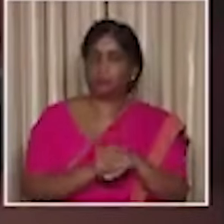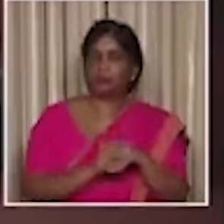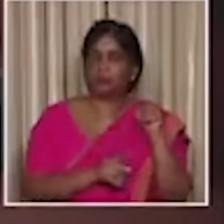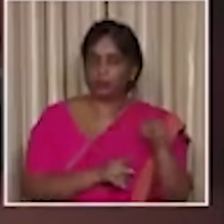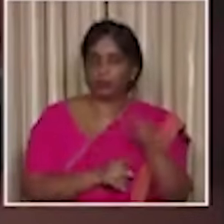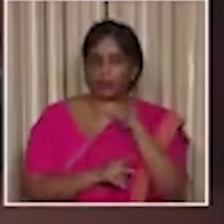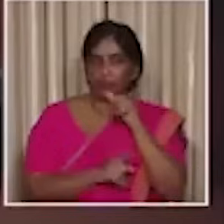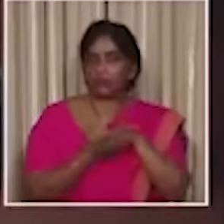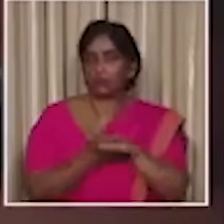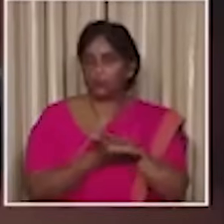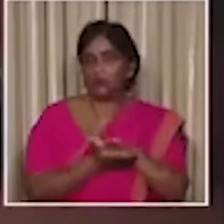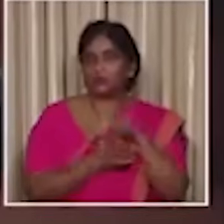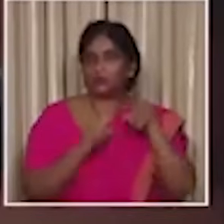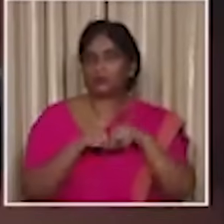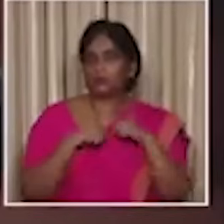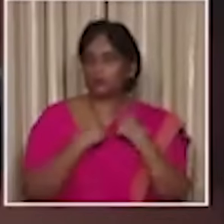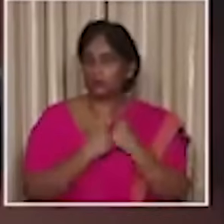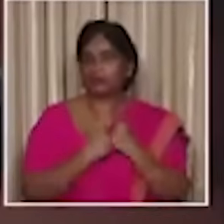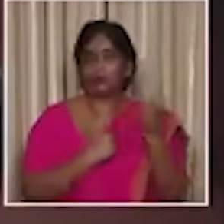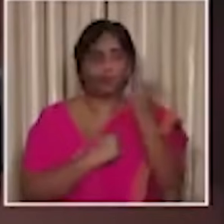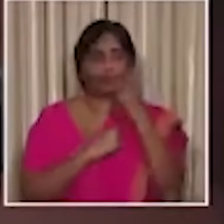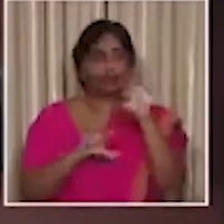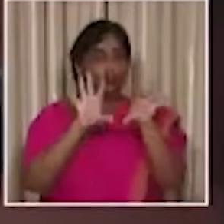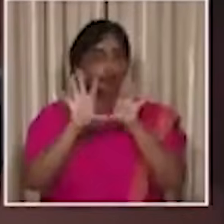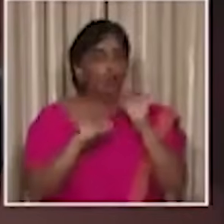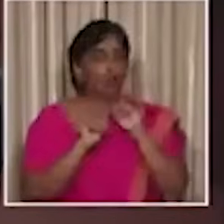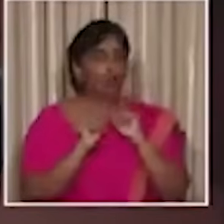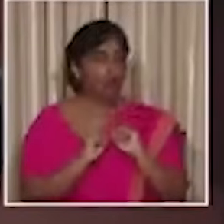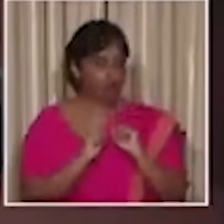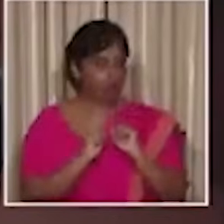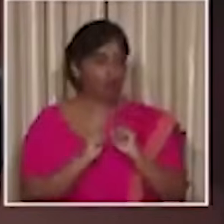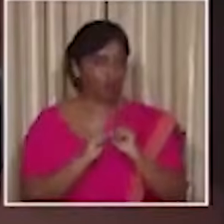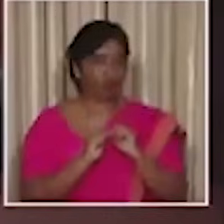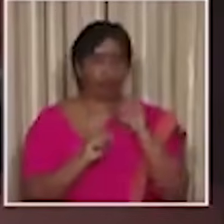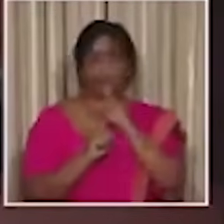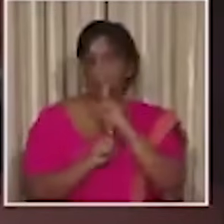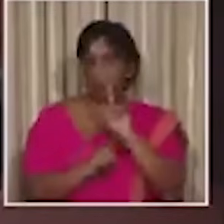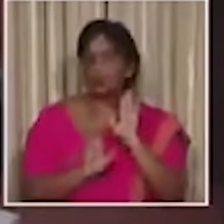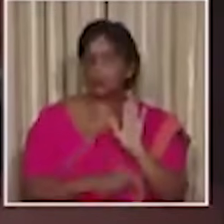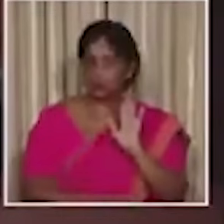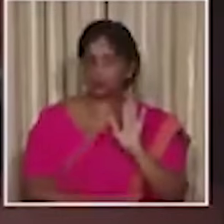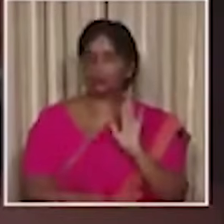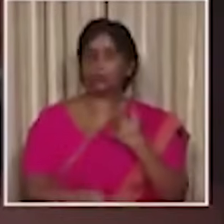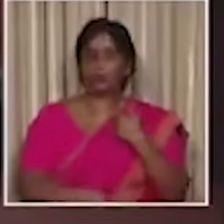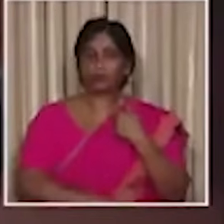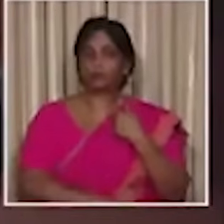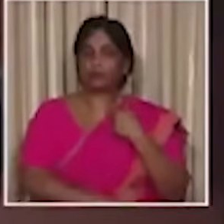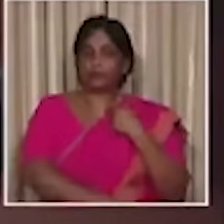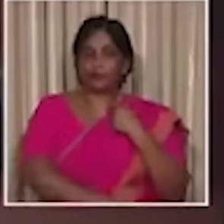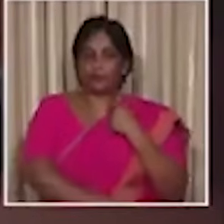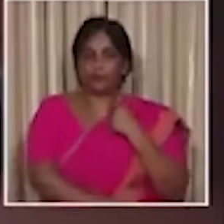ඉතාමත් පැහැදිලි මේ සමාගම් තුන තෝරාගත්තේ කොහොමද කියන එක මේක ඉදිරිය කරන පළවෙනි කරුණ. මොකද මාගාව තිබෙනවා